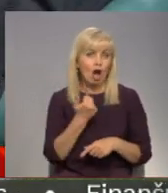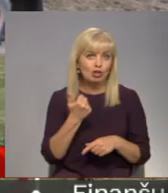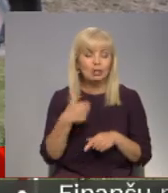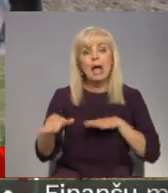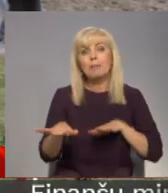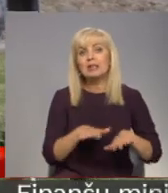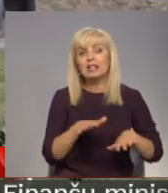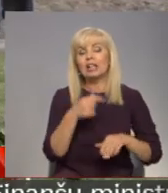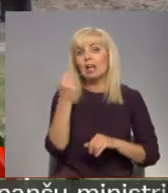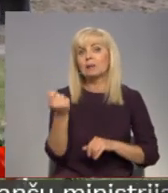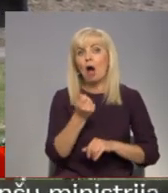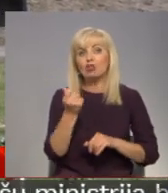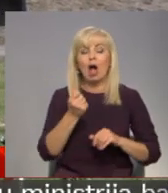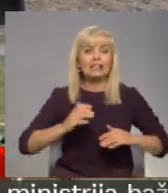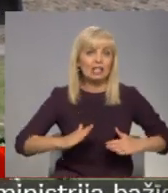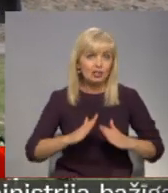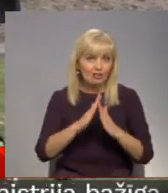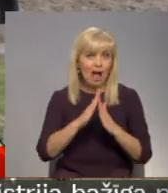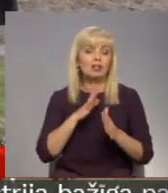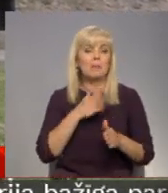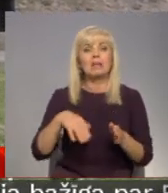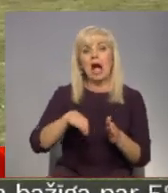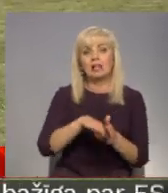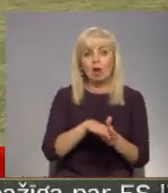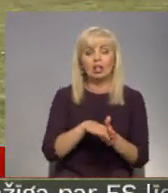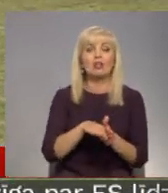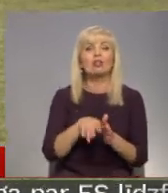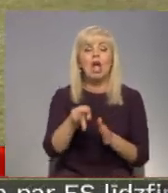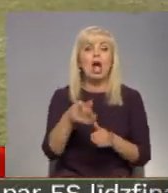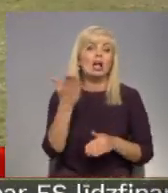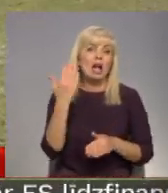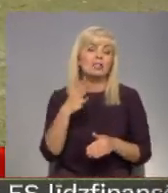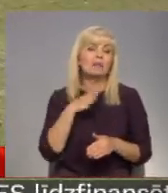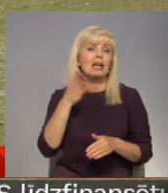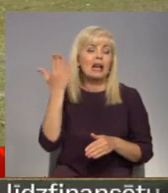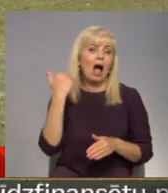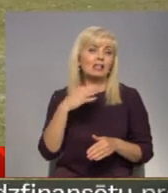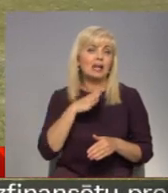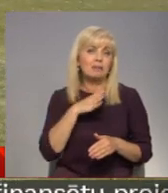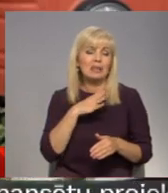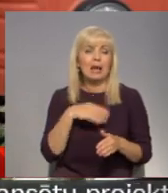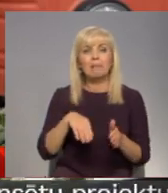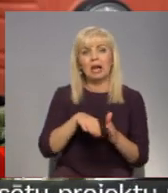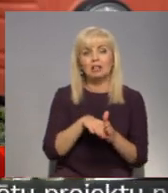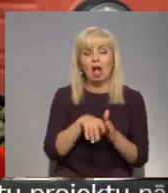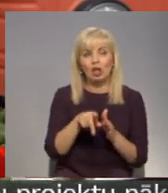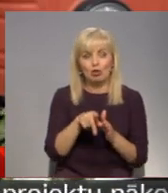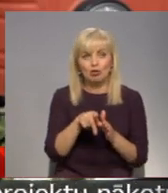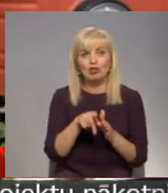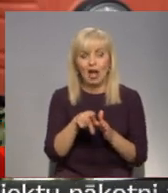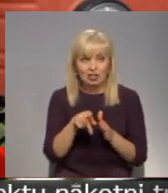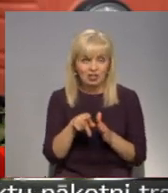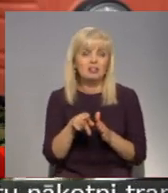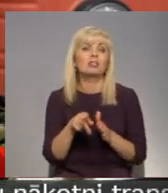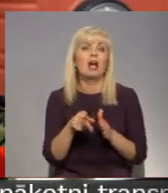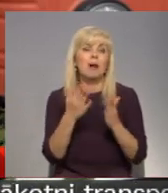pažarnieku svētki, kuros piedalījās arī tie, kas savulaik Kabiles vārdus podrinājuši Latvijas mērogā. Tas ir vajadzīgs tomēr, jo